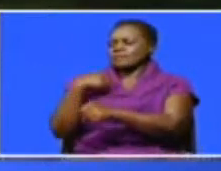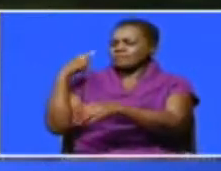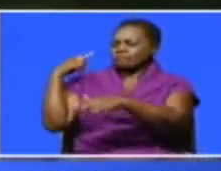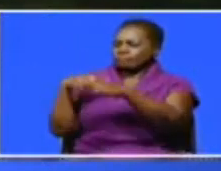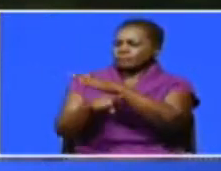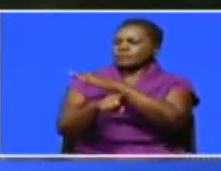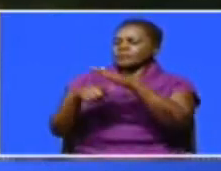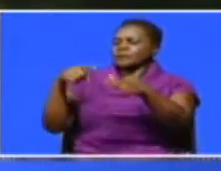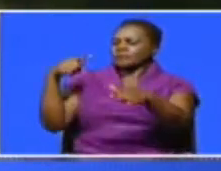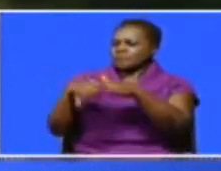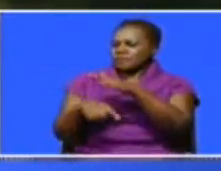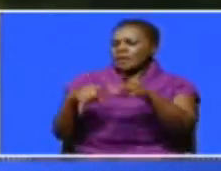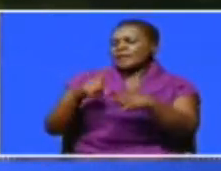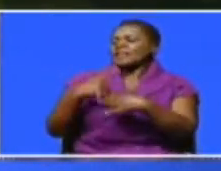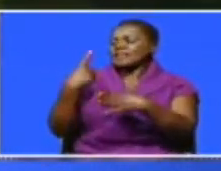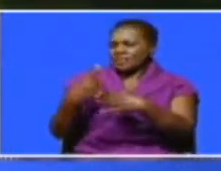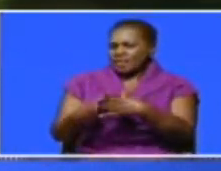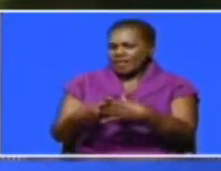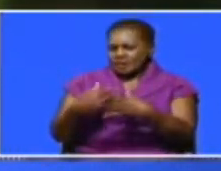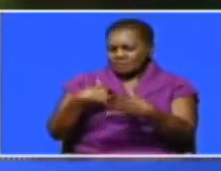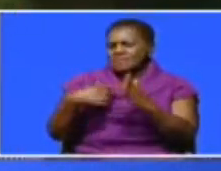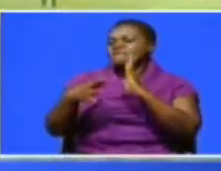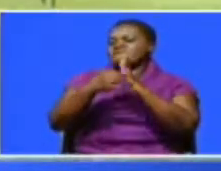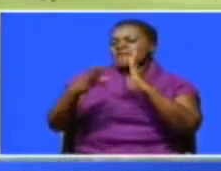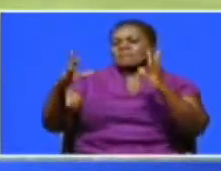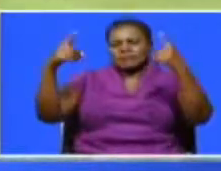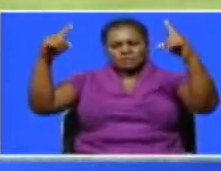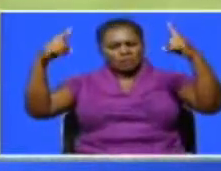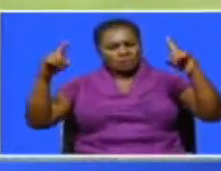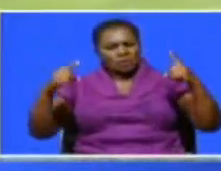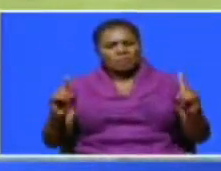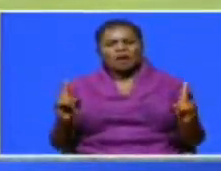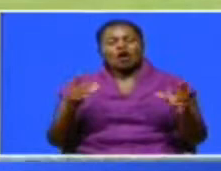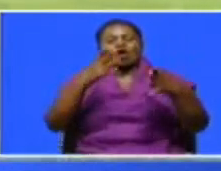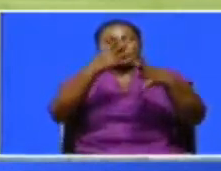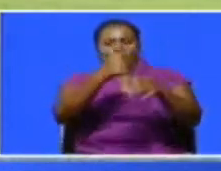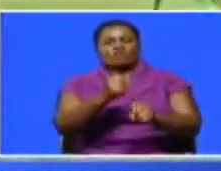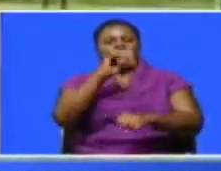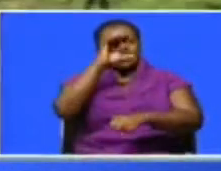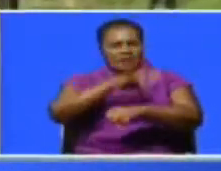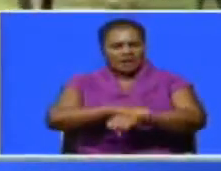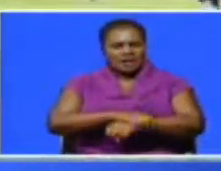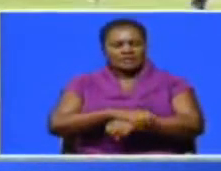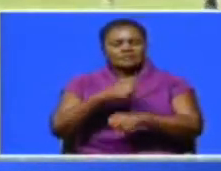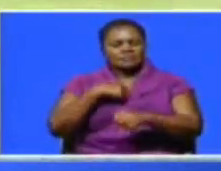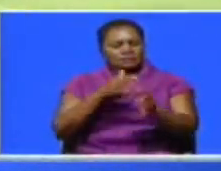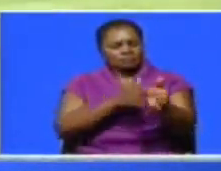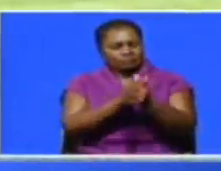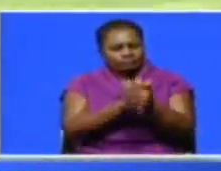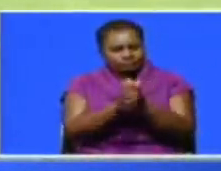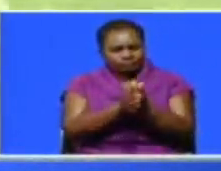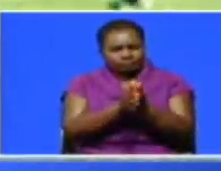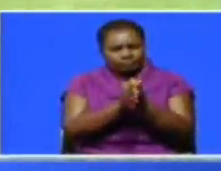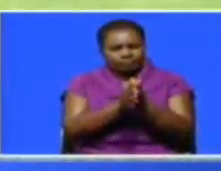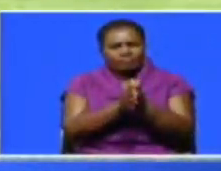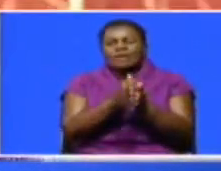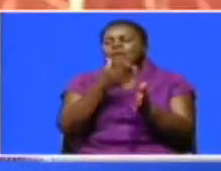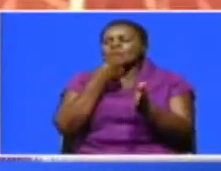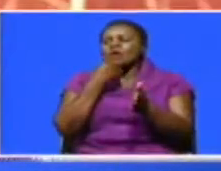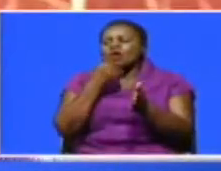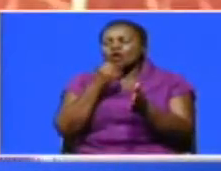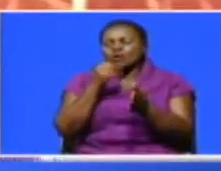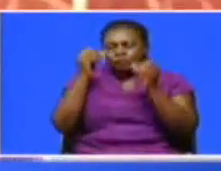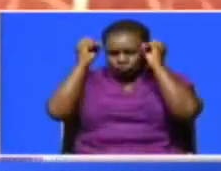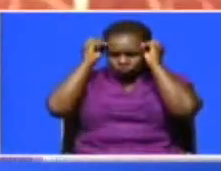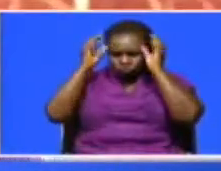Nikafunga na from hapo ndo nikaanza kuwa famous kidogo. At least confidence ikapanda, nikaanza kuwa motivated. Teenager huyu aidha ni